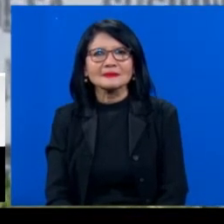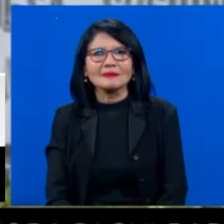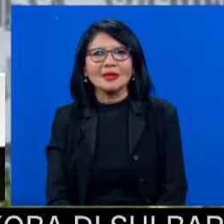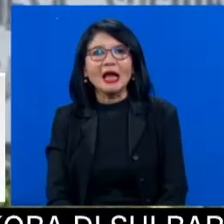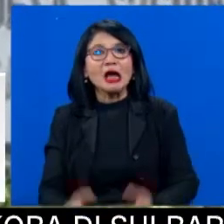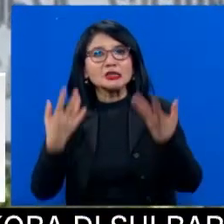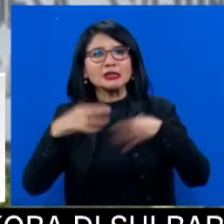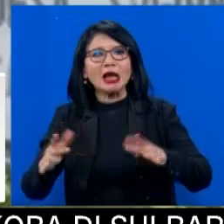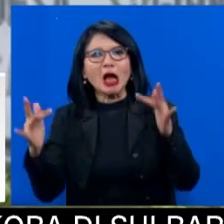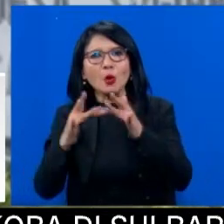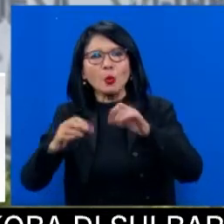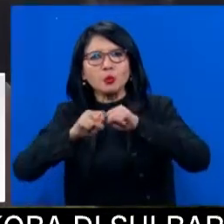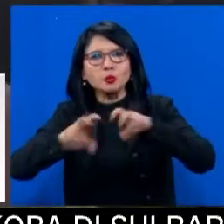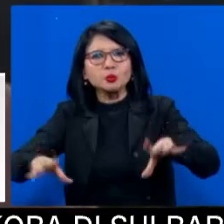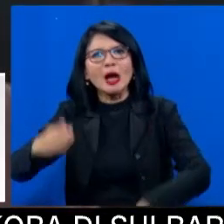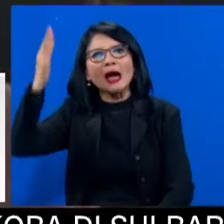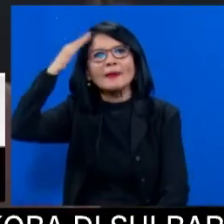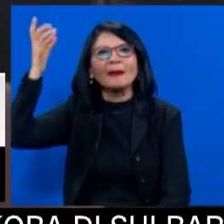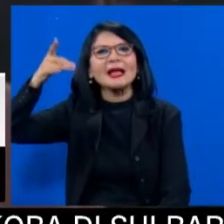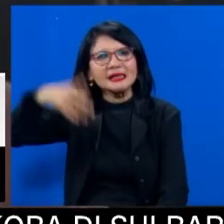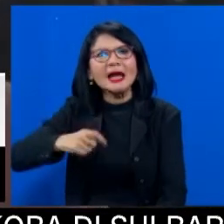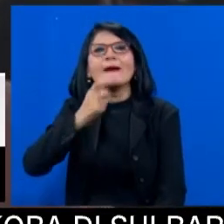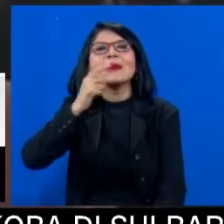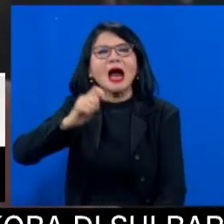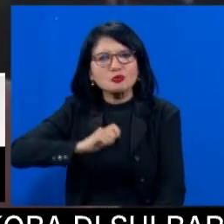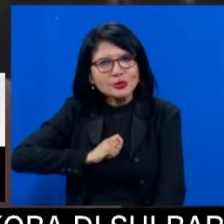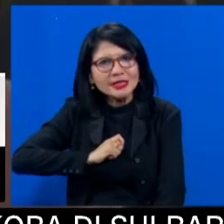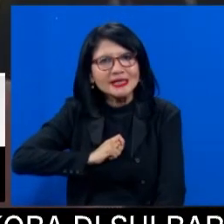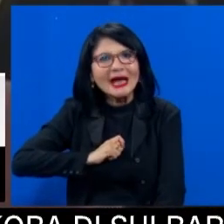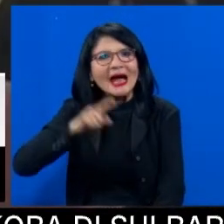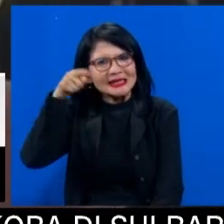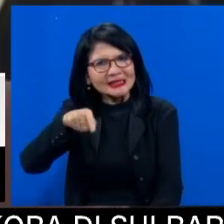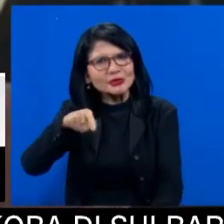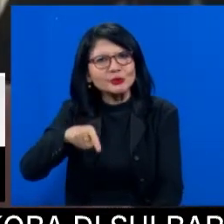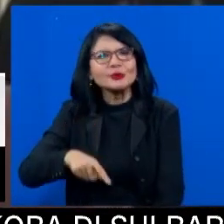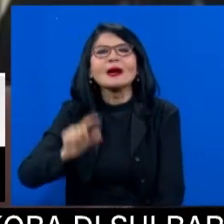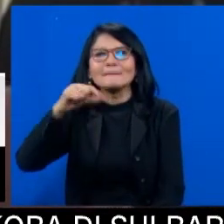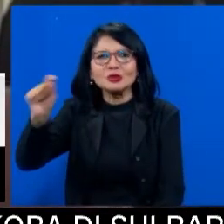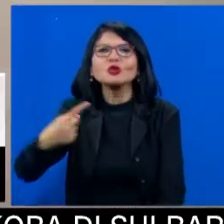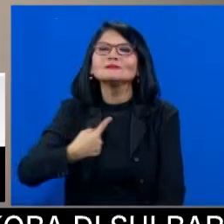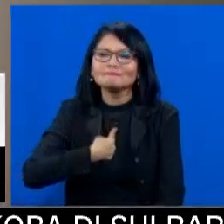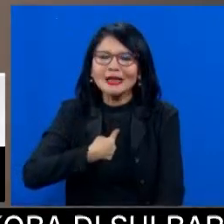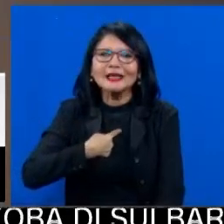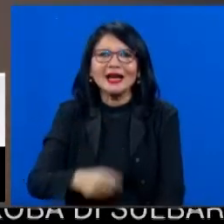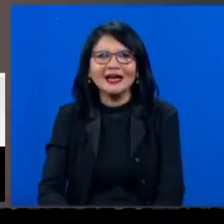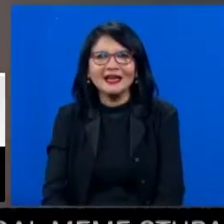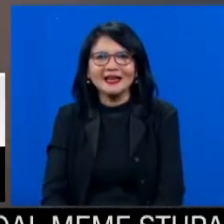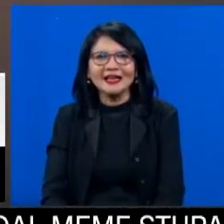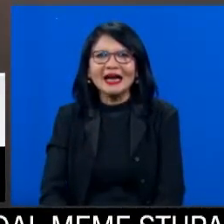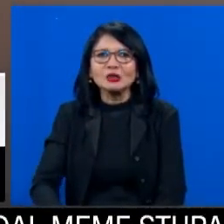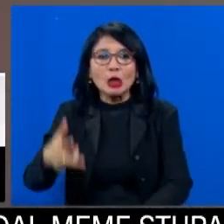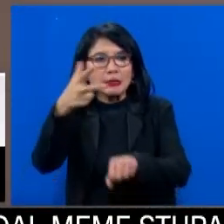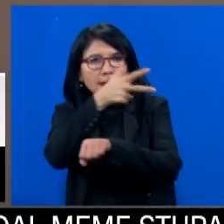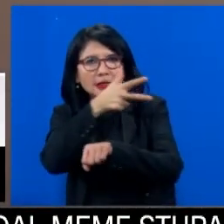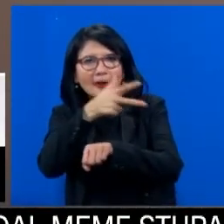Usai viral, Siaji, kepala desa Sugihwaras mengakui jika pria yang ada di dalam video memang benar dirinya. Kejadian tersebut direkam saat